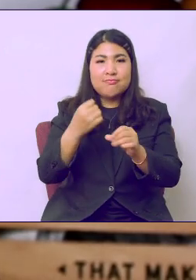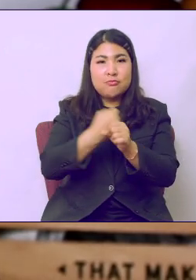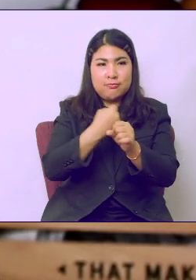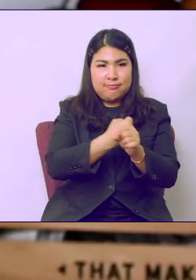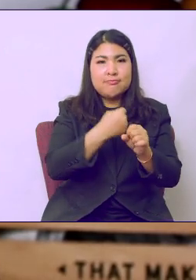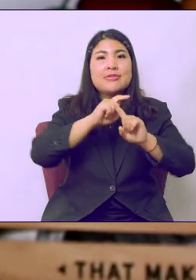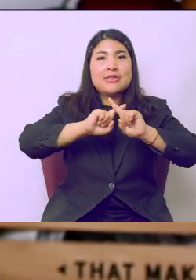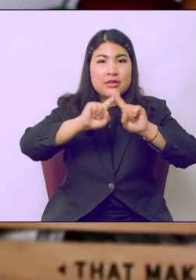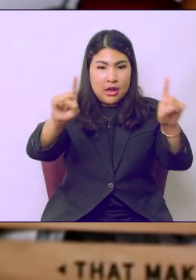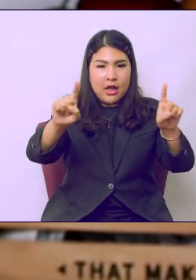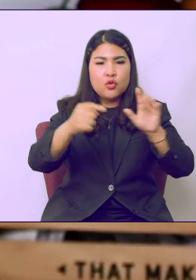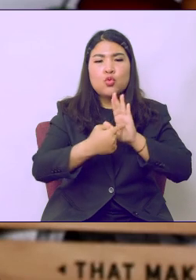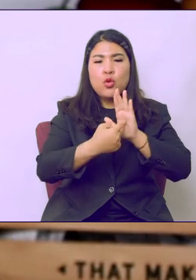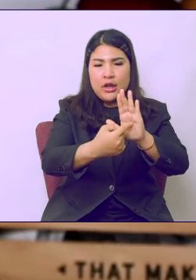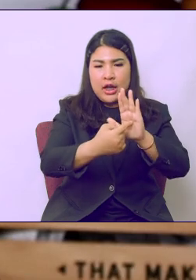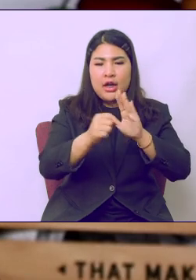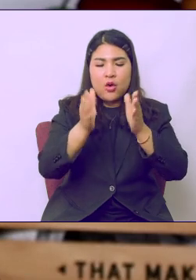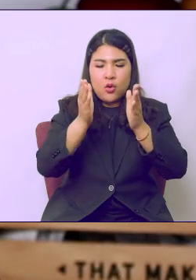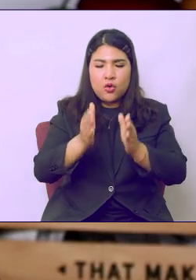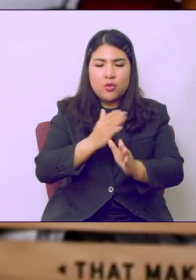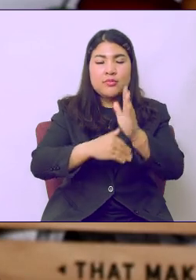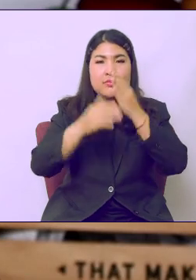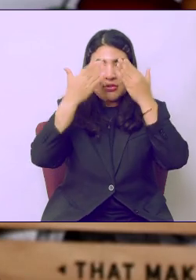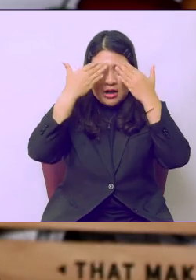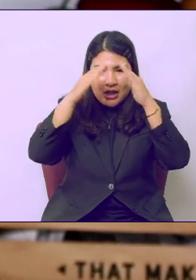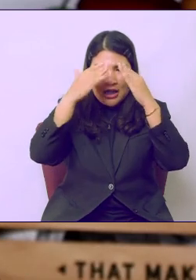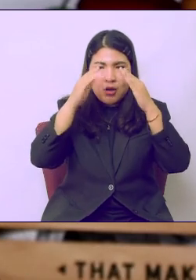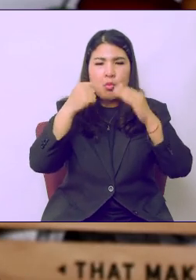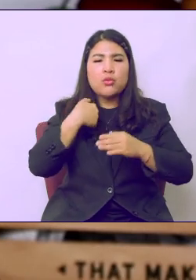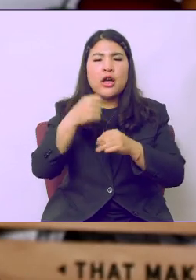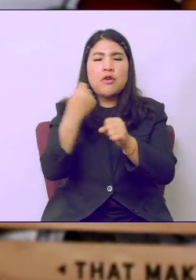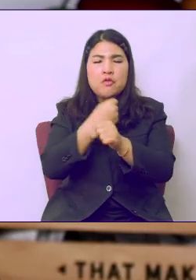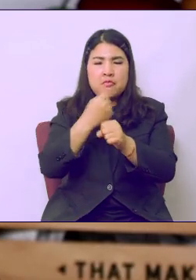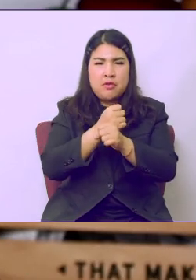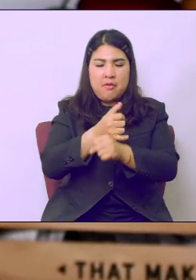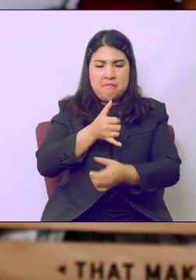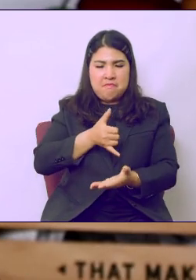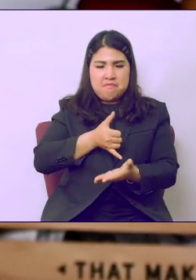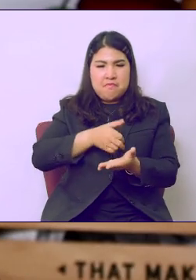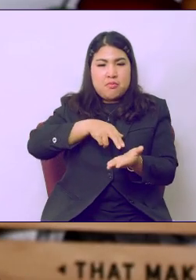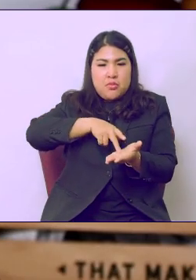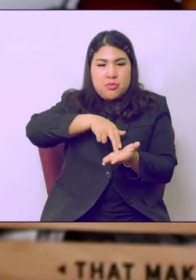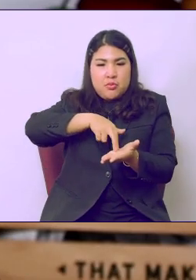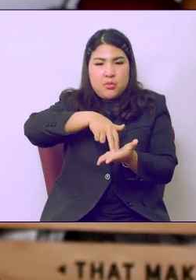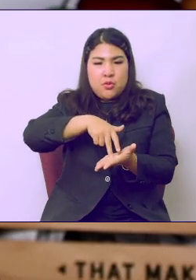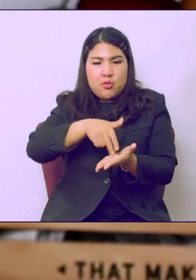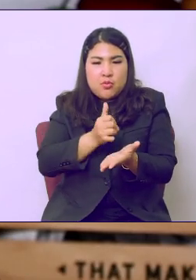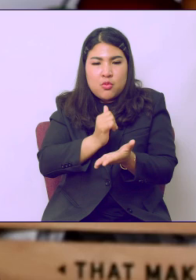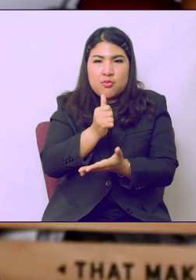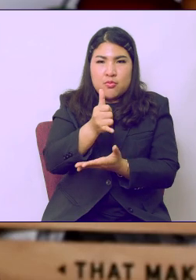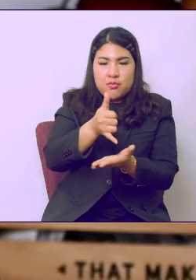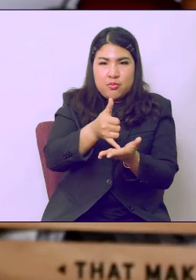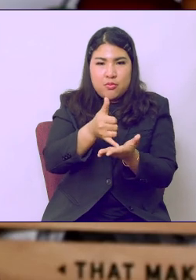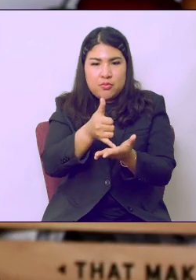กันอย่างกลุ่มน้องบกพร่องทางสายตาผมจะฝึกบานทรงตัวเนาะ